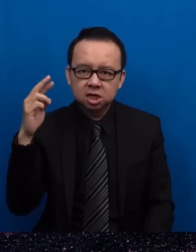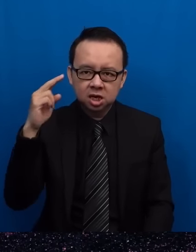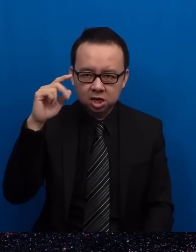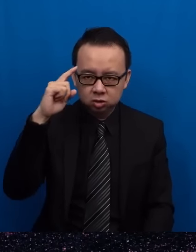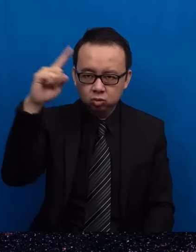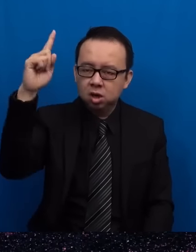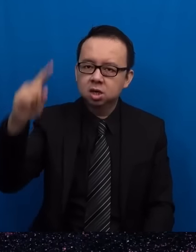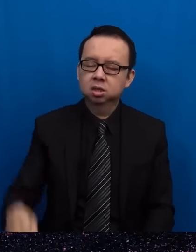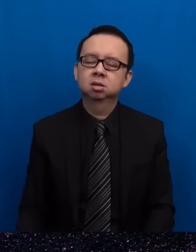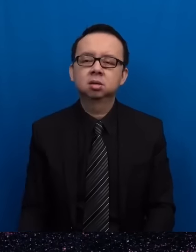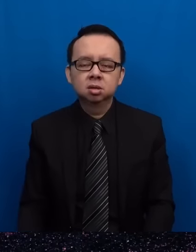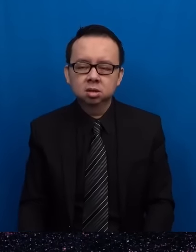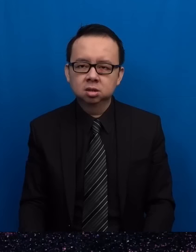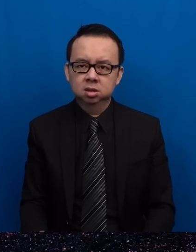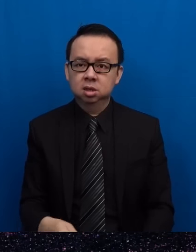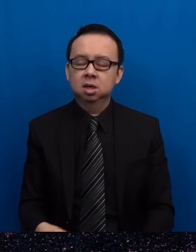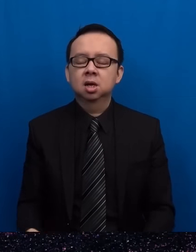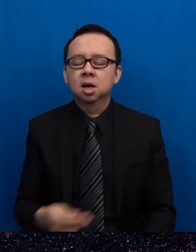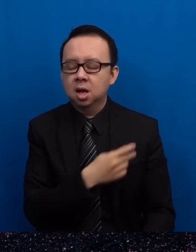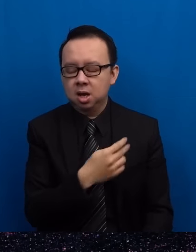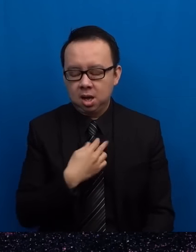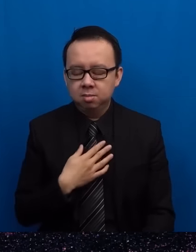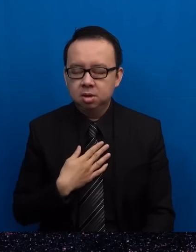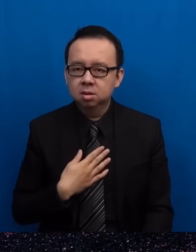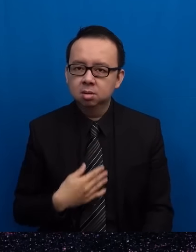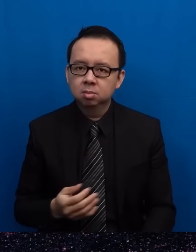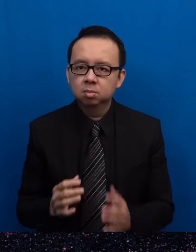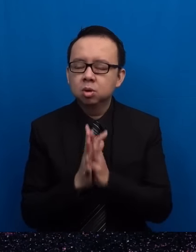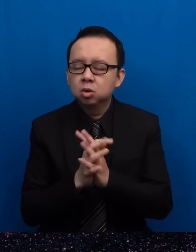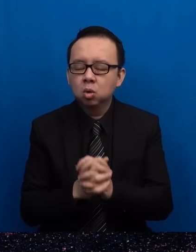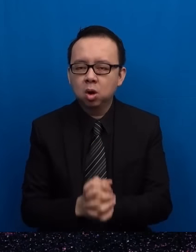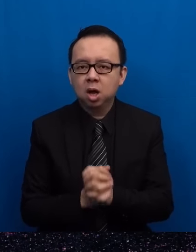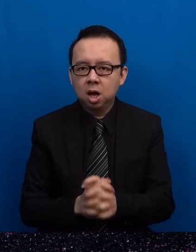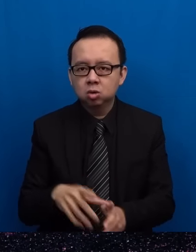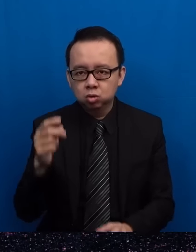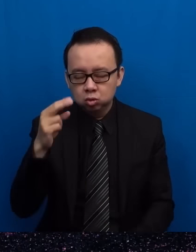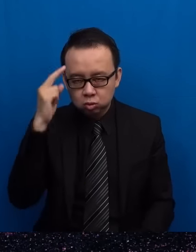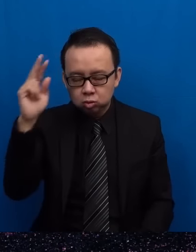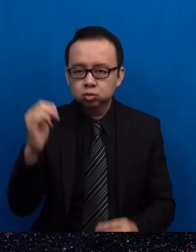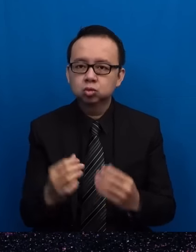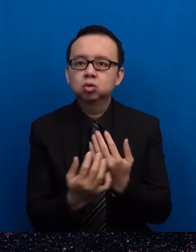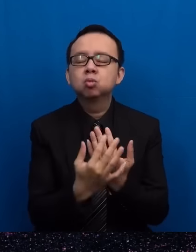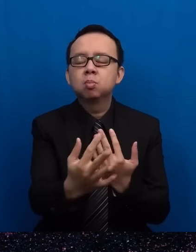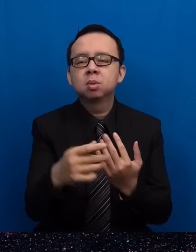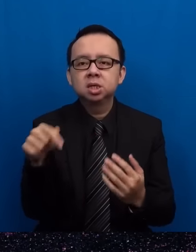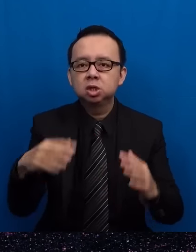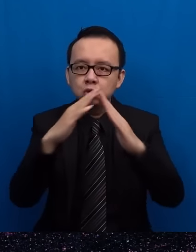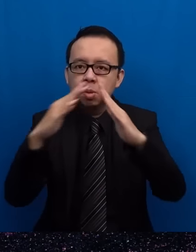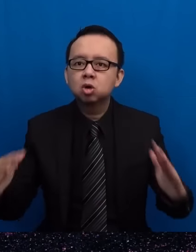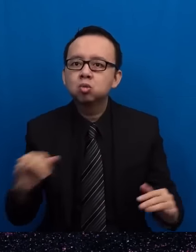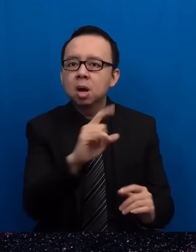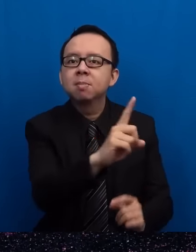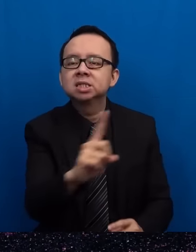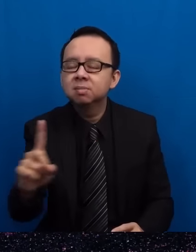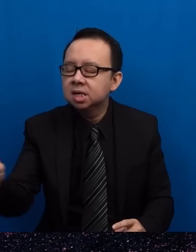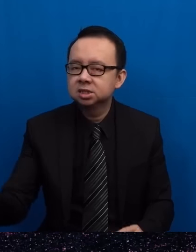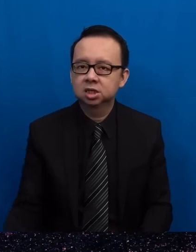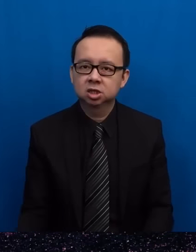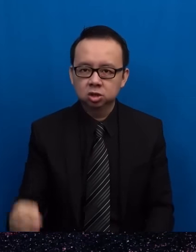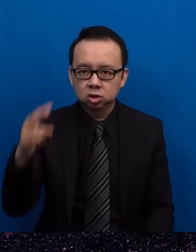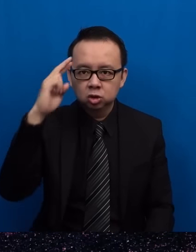Yesus setiap umat-Mu di rumah-rumah, dimanapun mereka berada. Tuhan jumpai mereka di sana. Tidak